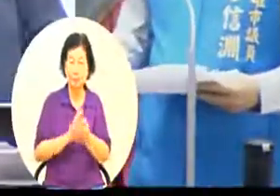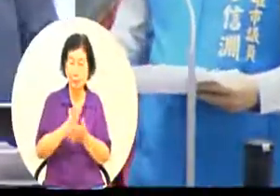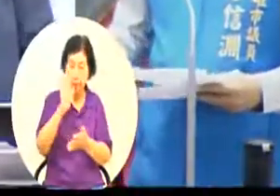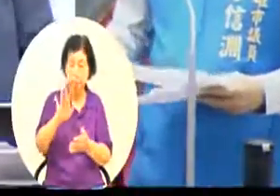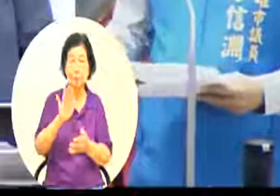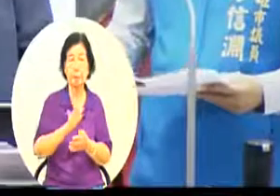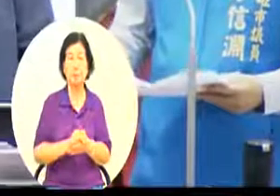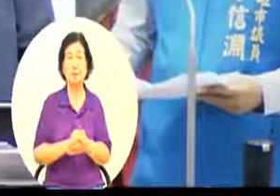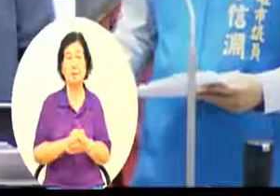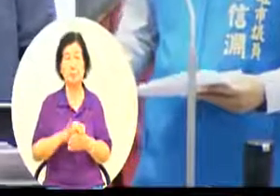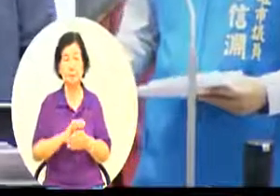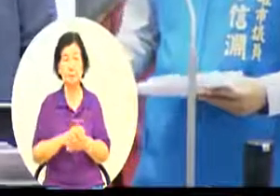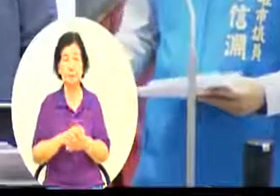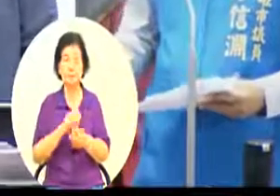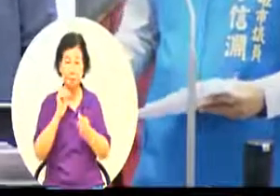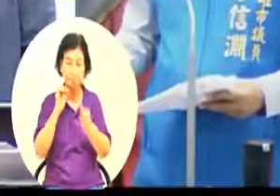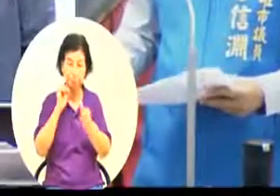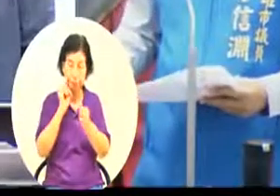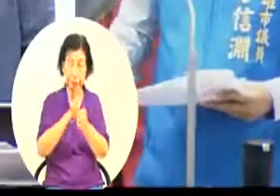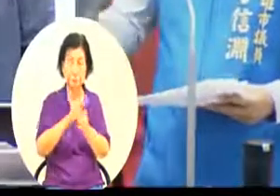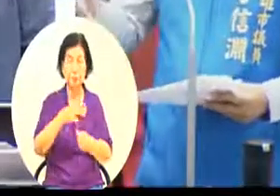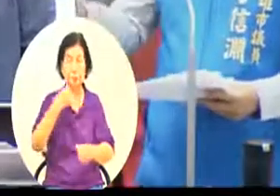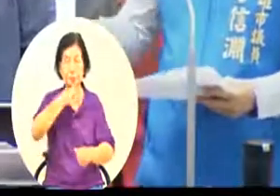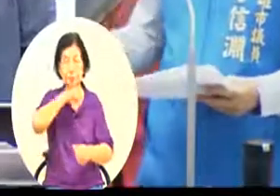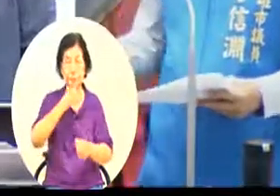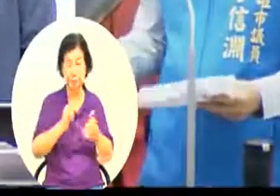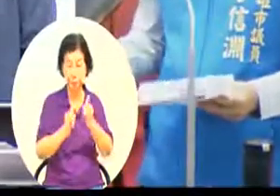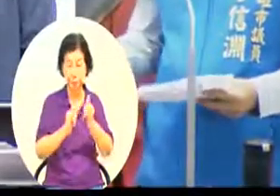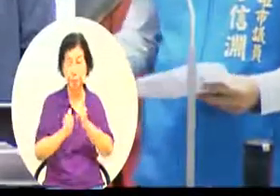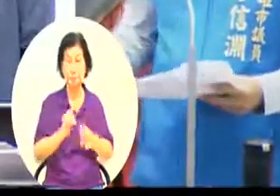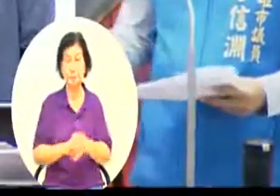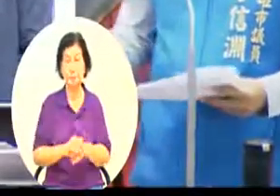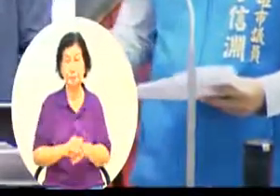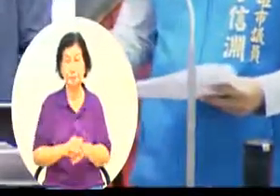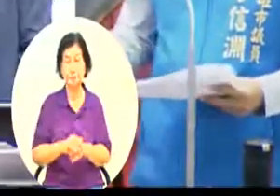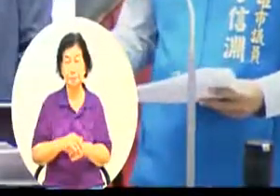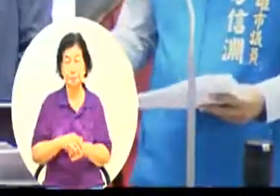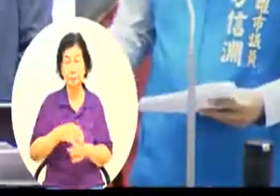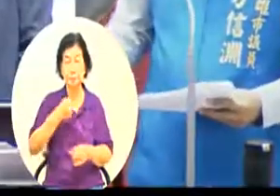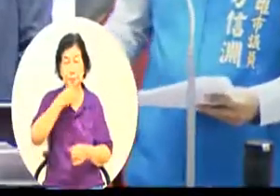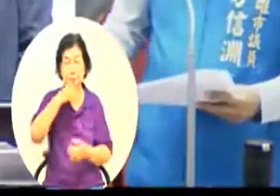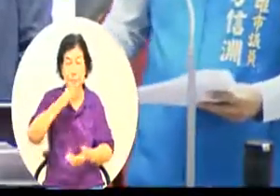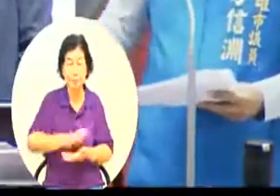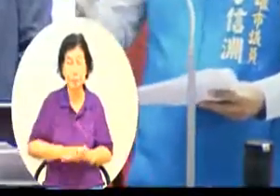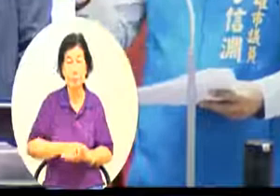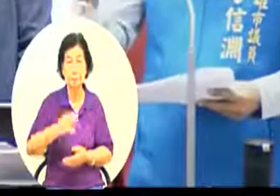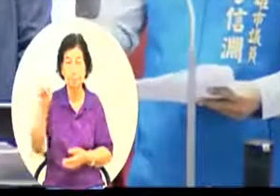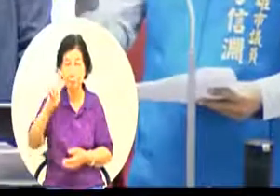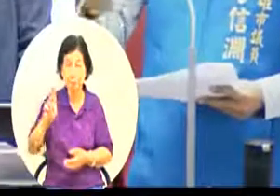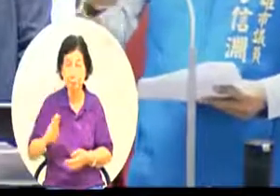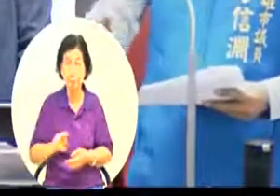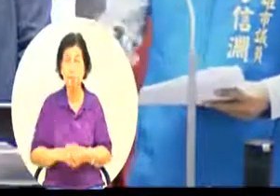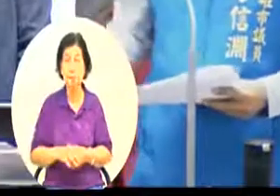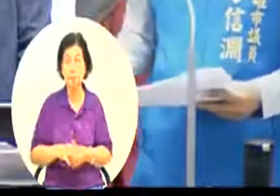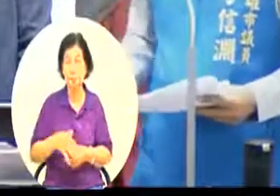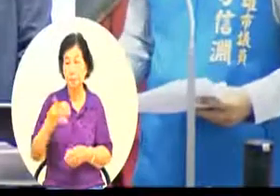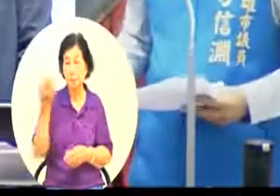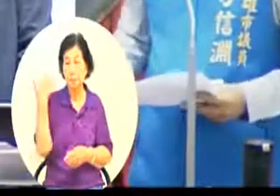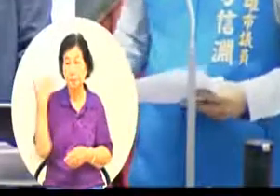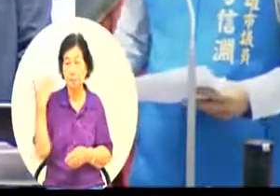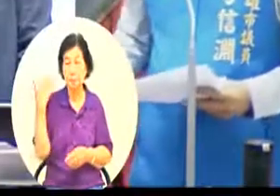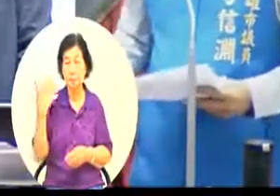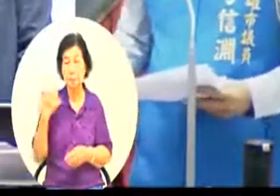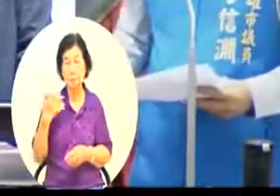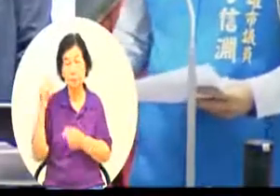市长，我做一个请教你，就是讲台积电前些日子啊，哈。佮要另外佮吴克鲁要去美国设